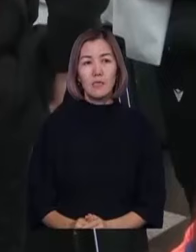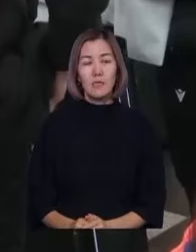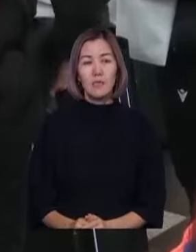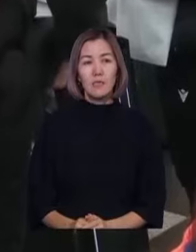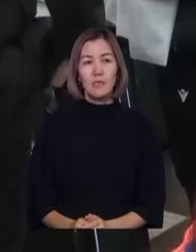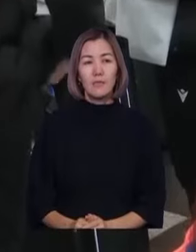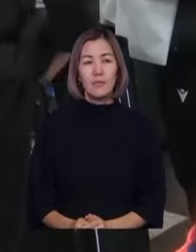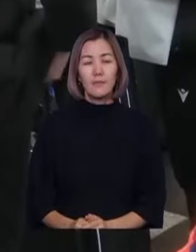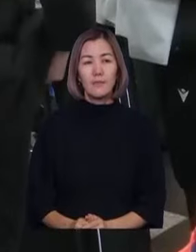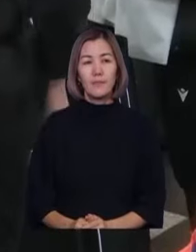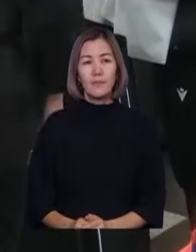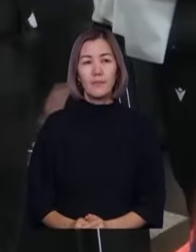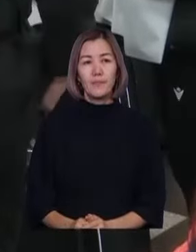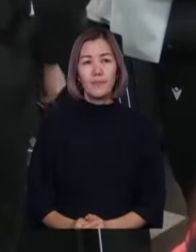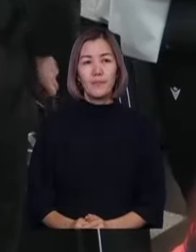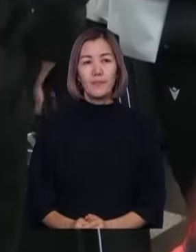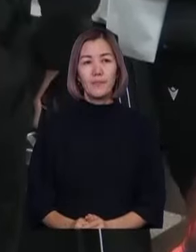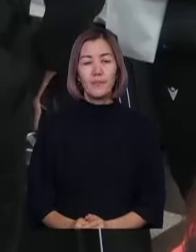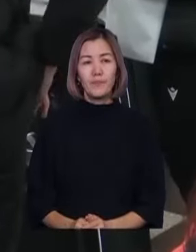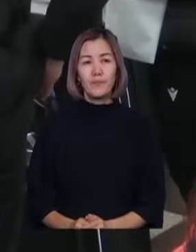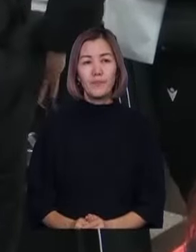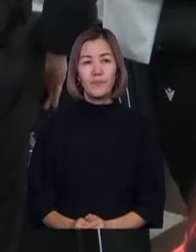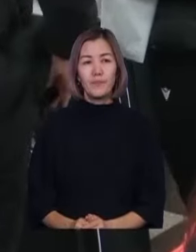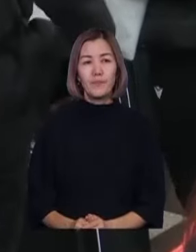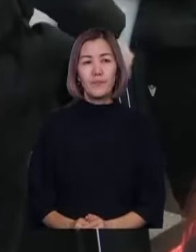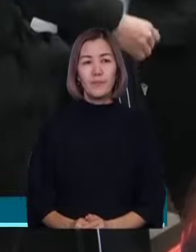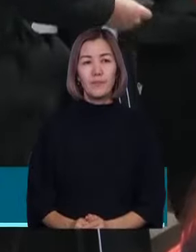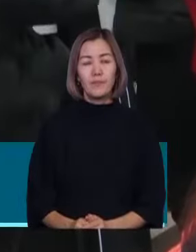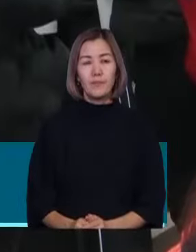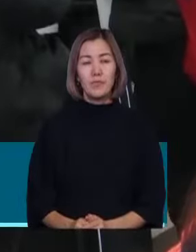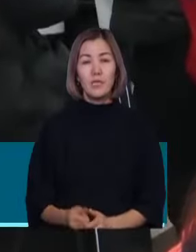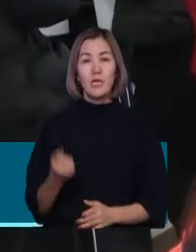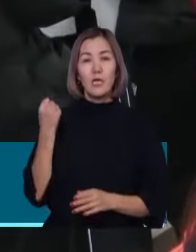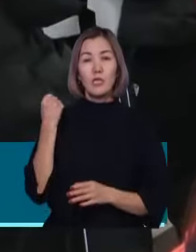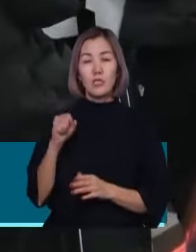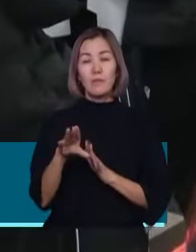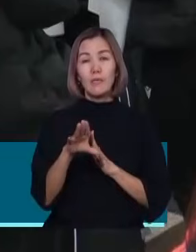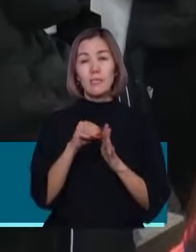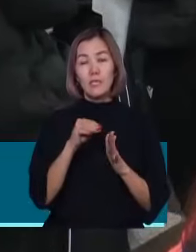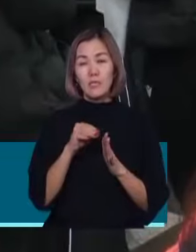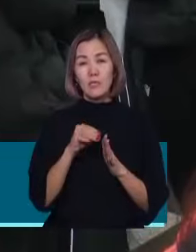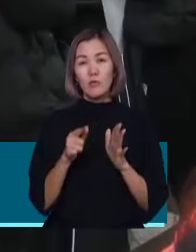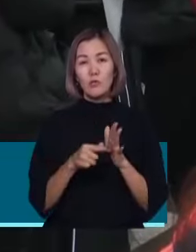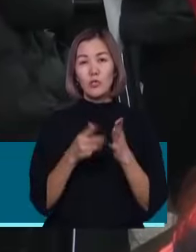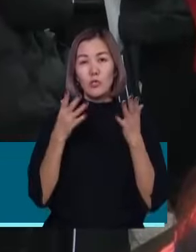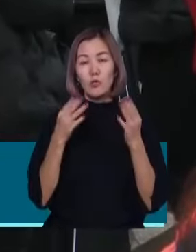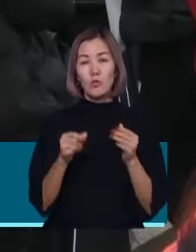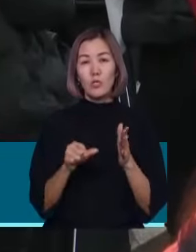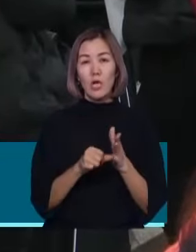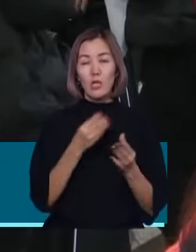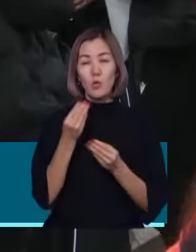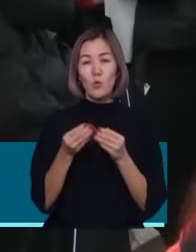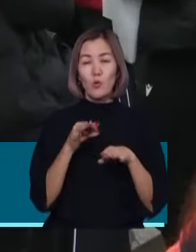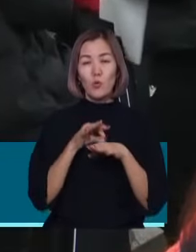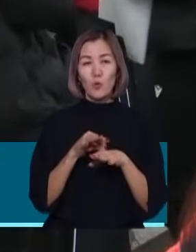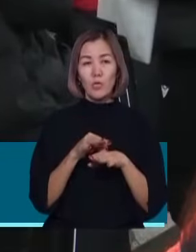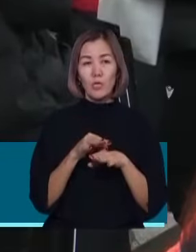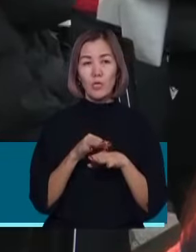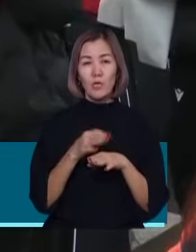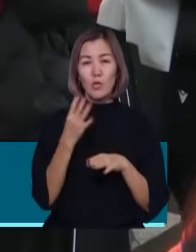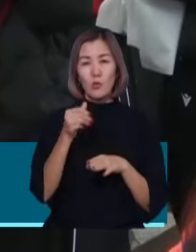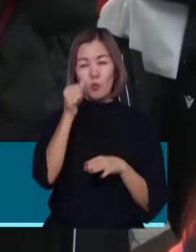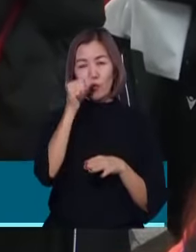что это было очень-очень насыщенный график. Жеңімпазды анықтау үшін 7 күнде 6 ойын өткізілді. Турнирге 4